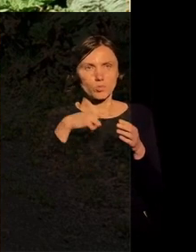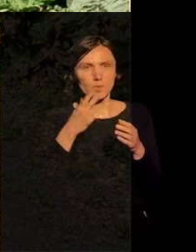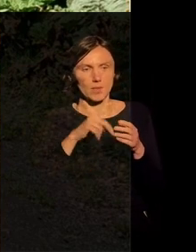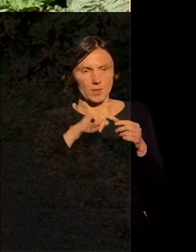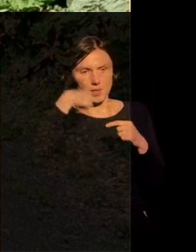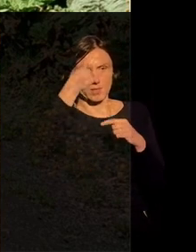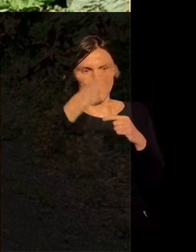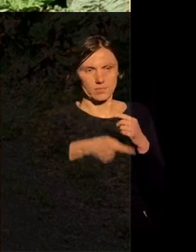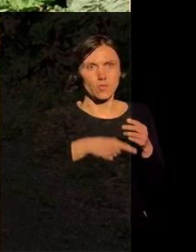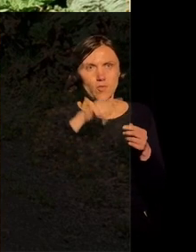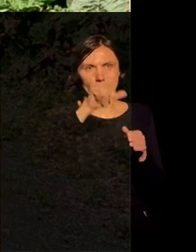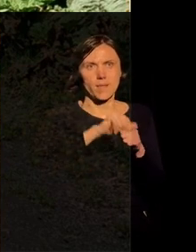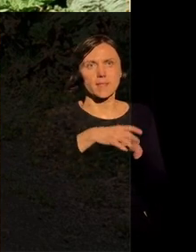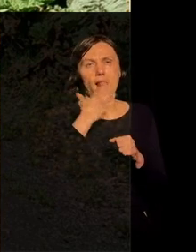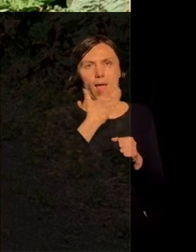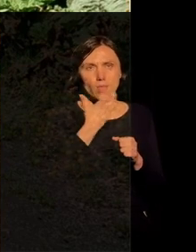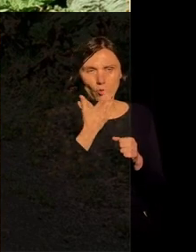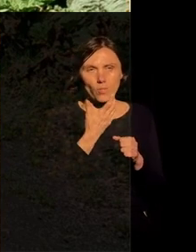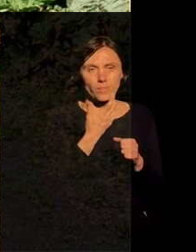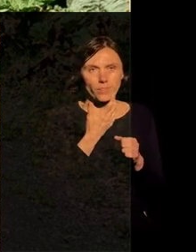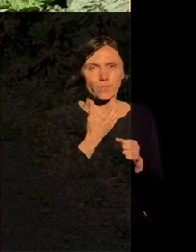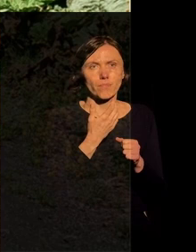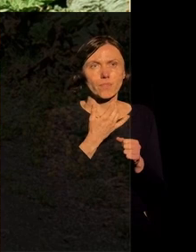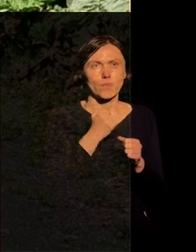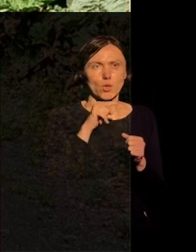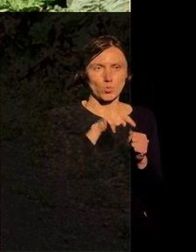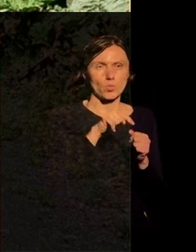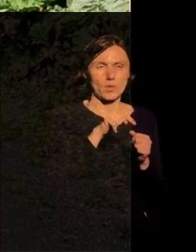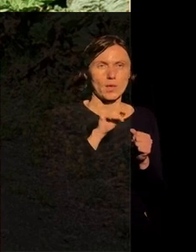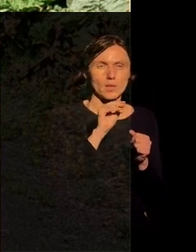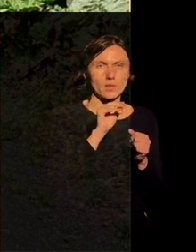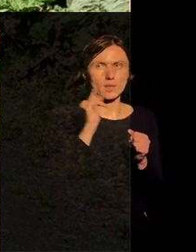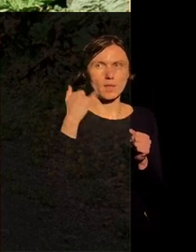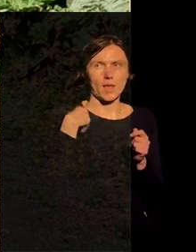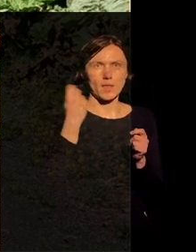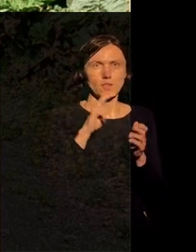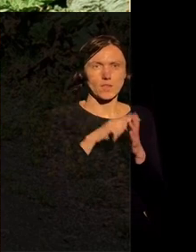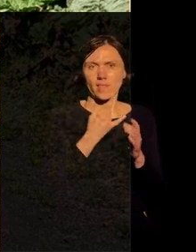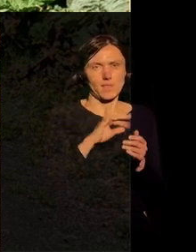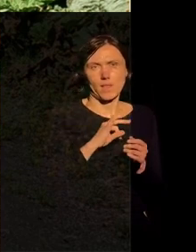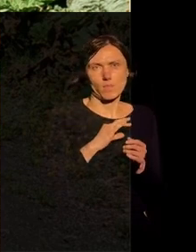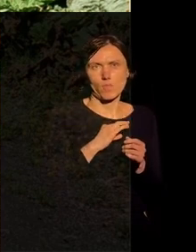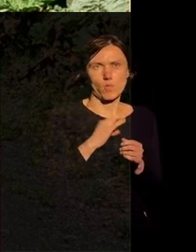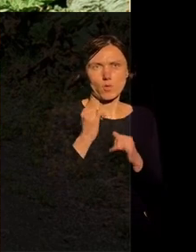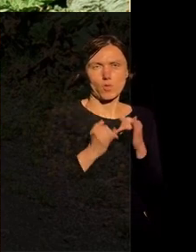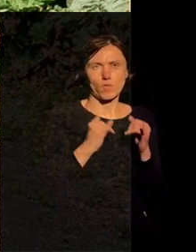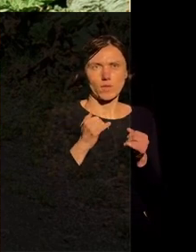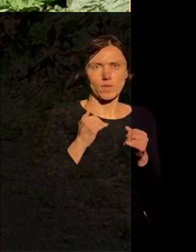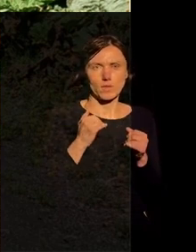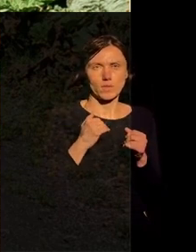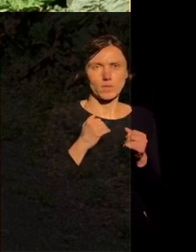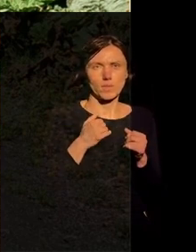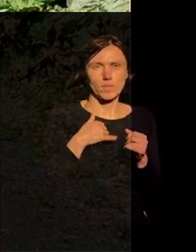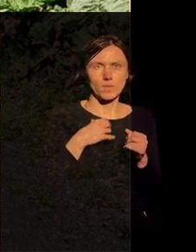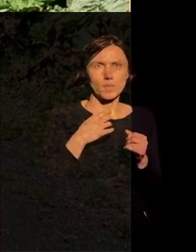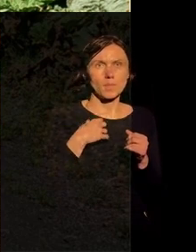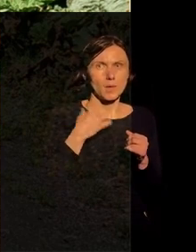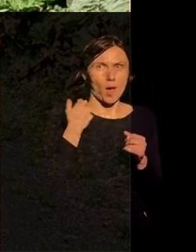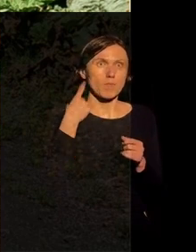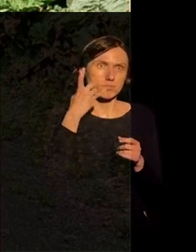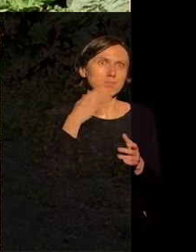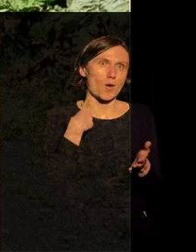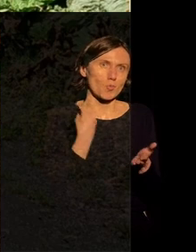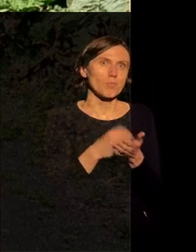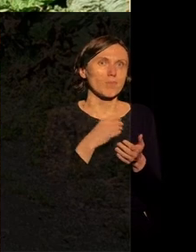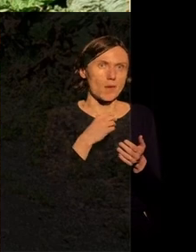kuli ziemskiej, no to tam lato. I tutaj nawet jeszcze jadę na nie swoim rowerze, wpadłem na taki bardzo głupi pomysł